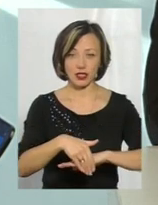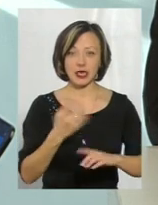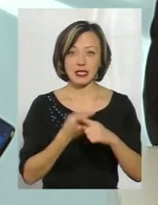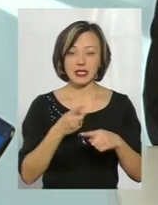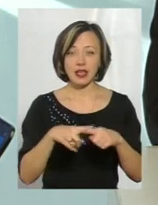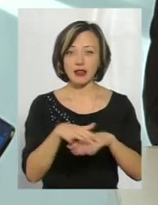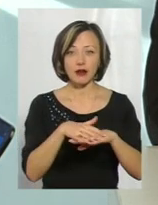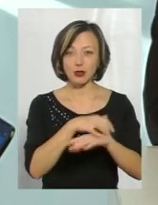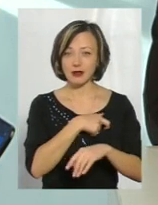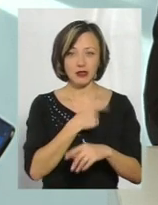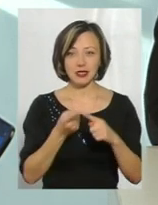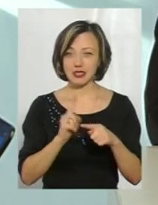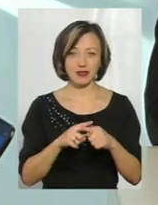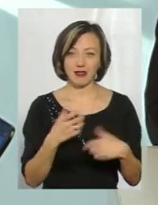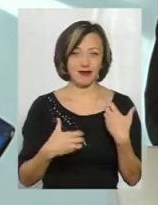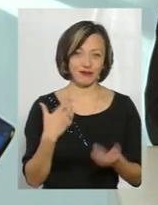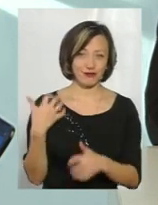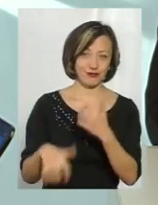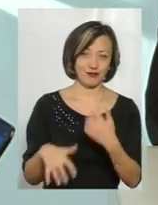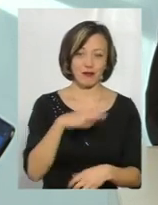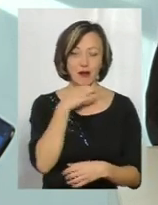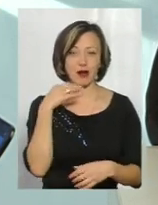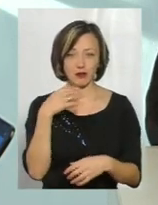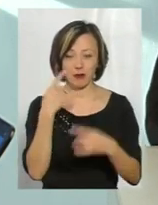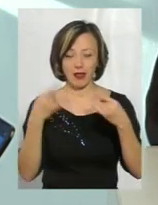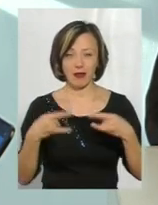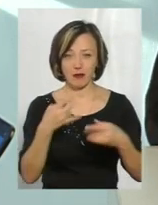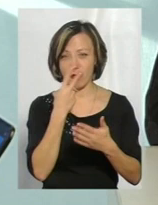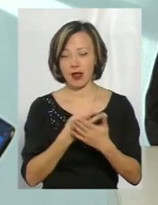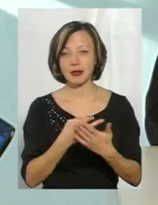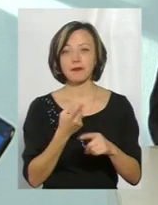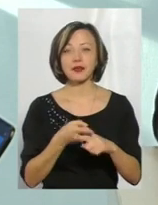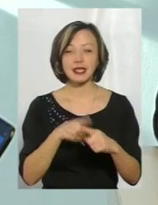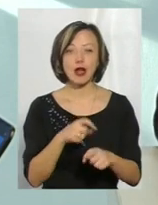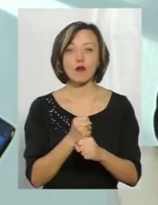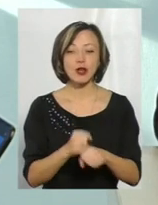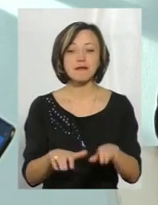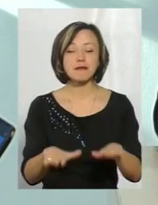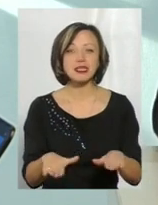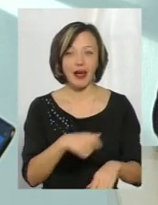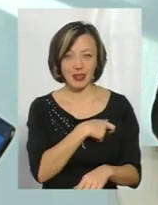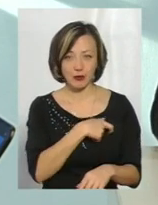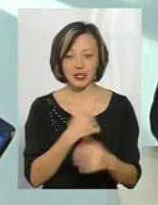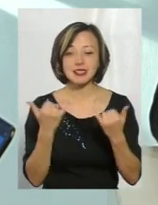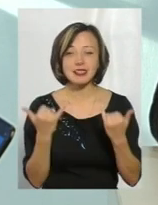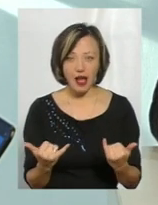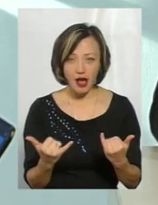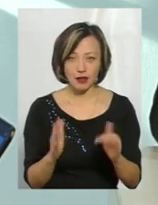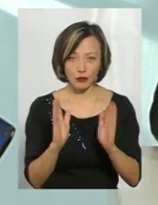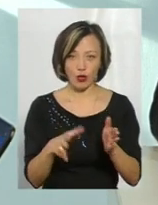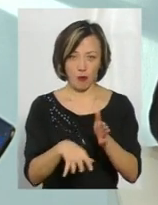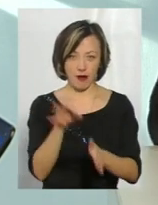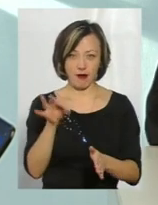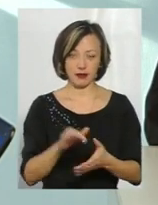це народні депутати цим не переймаються, про яких багато показують по телебаченню. А це робота саме місцевих обранців, яких вони зараз будуть